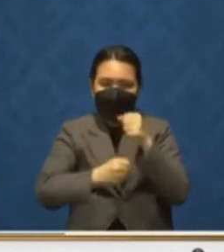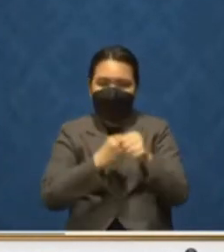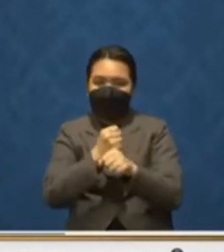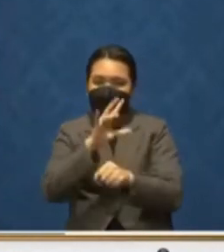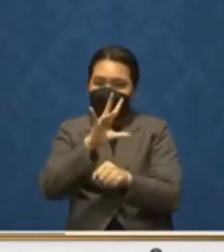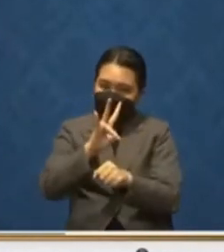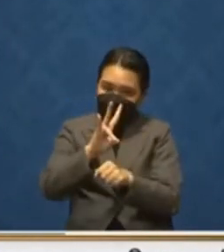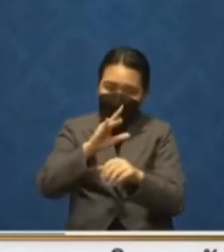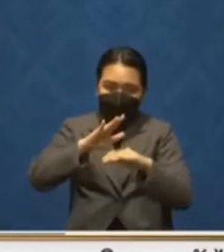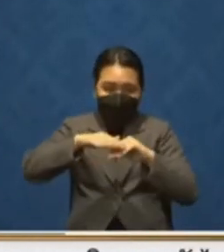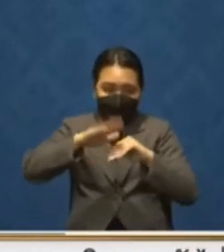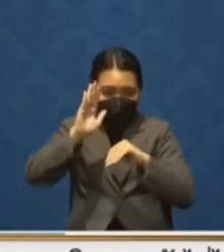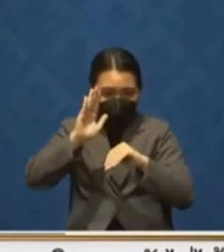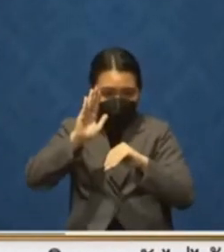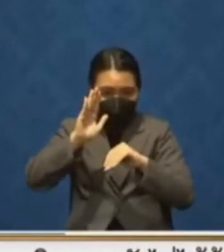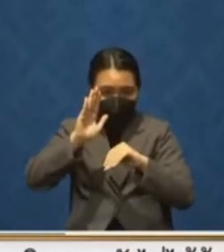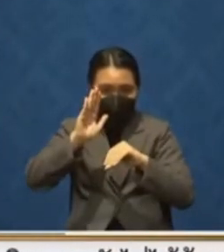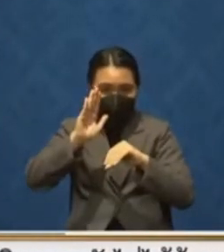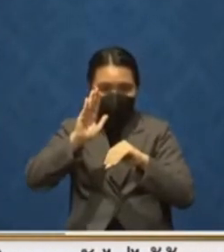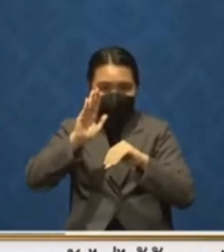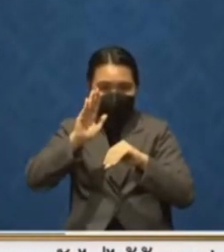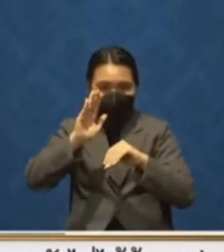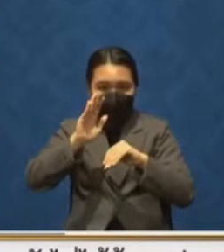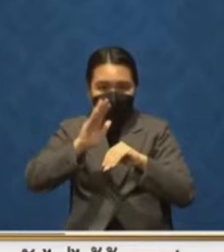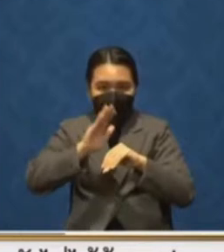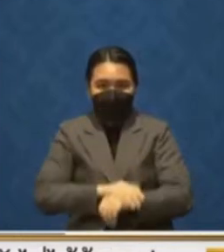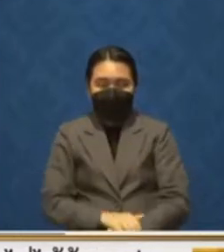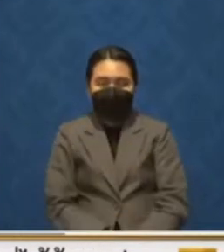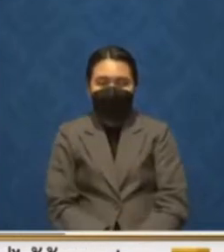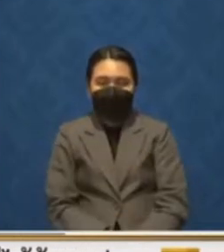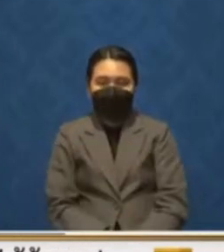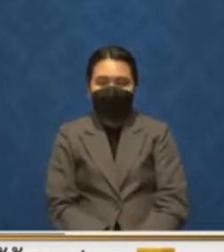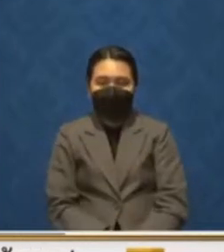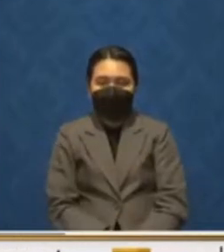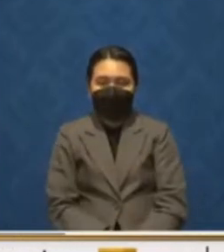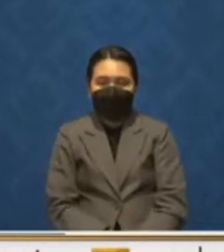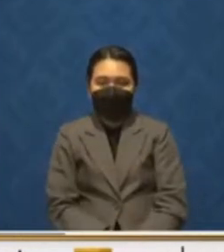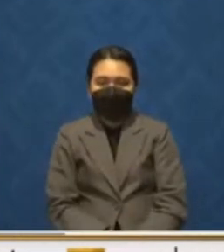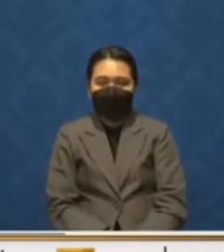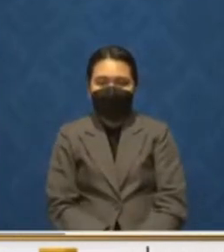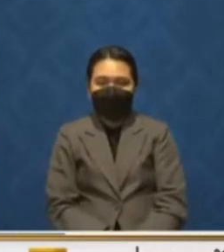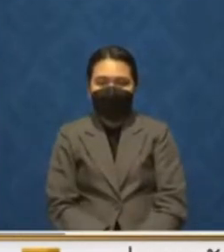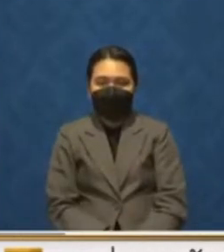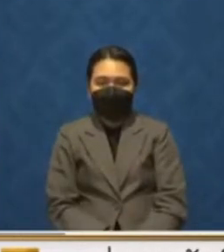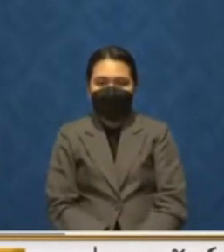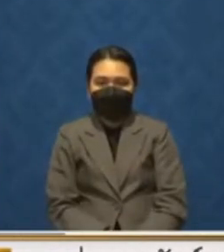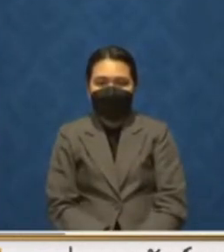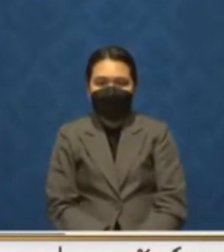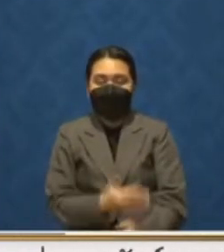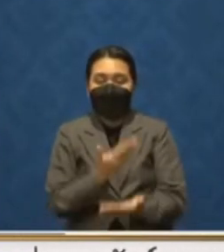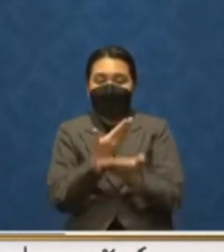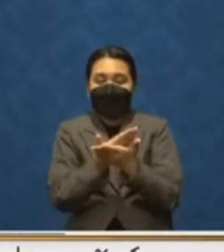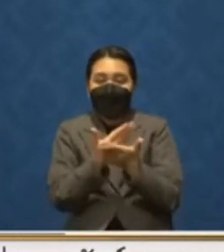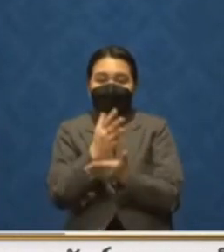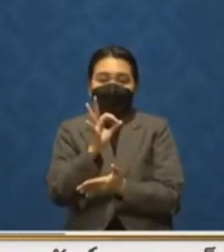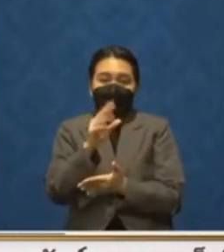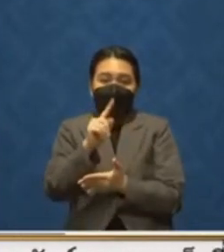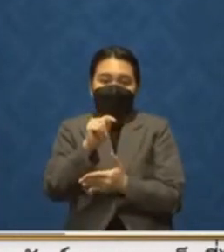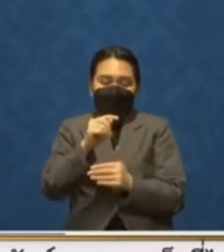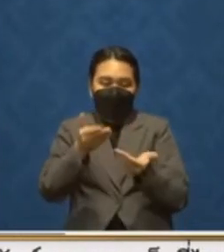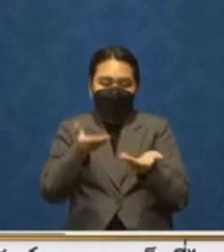กว่านะครับเจ็บปีนะครับกว่าๆเนี่ยนะครับFTมีไม่มีขึ้นเลย